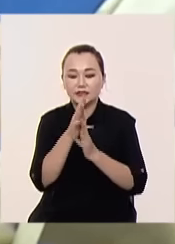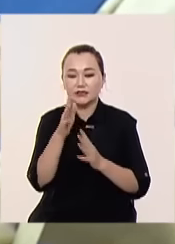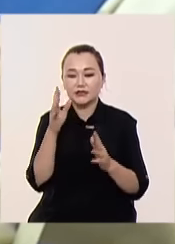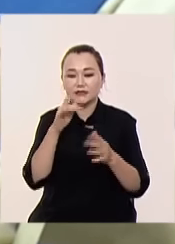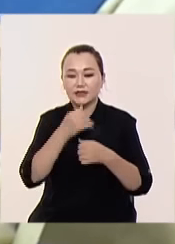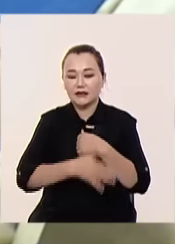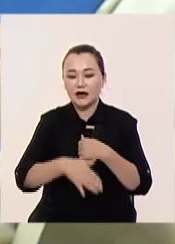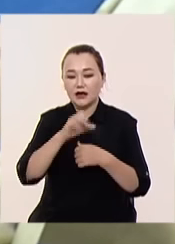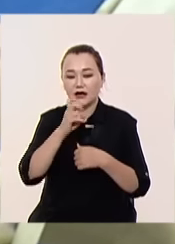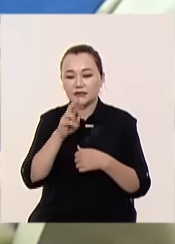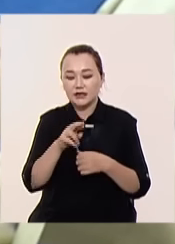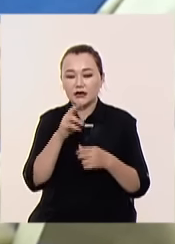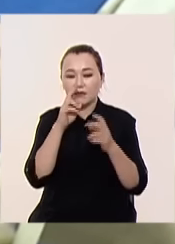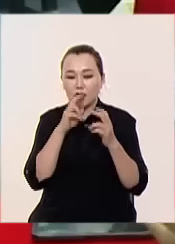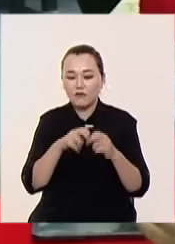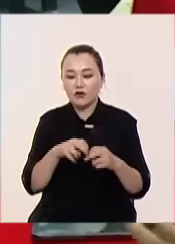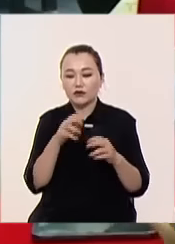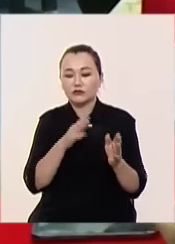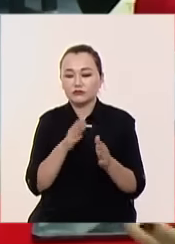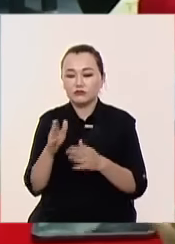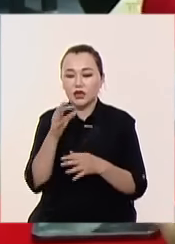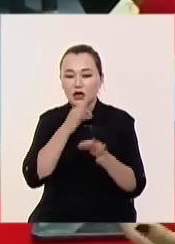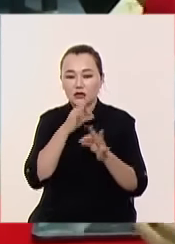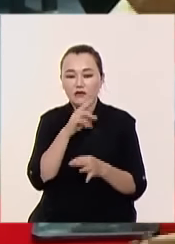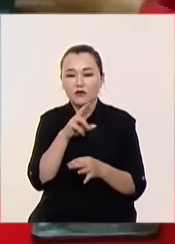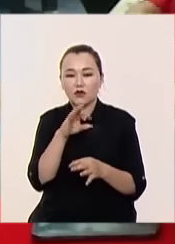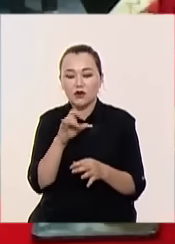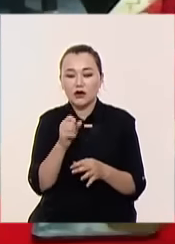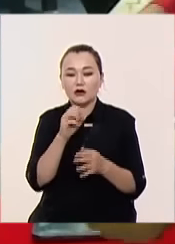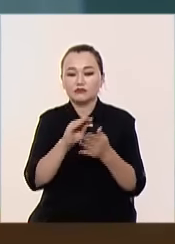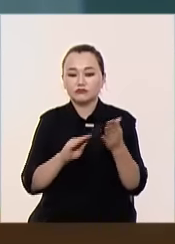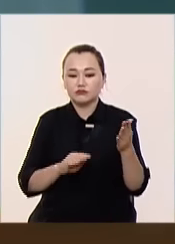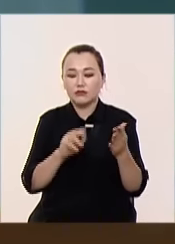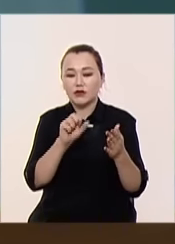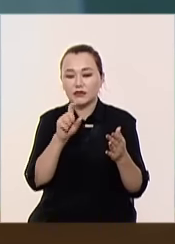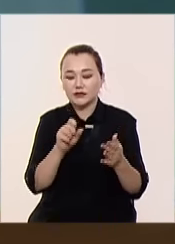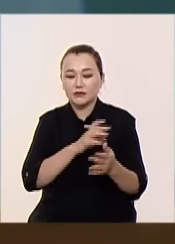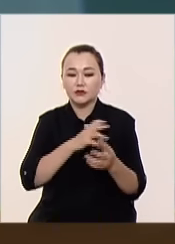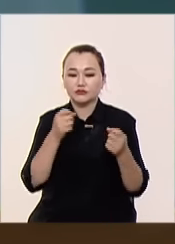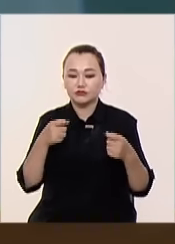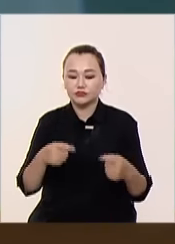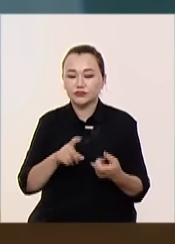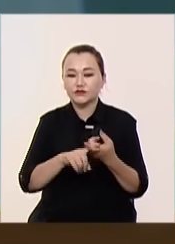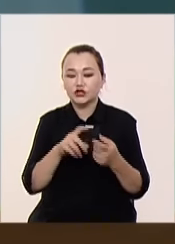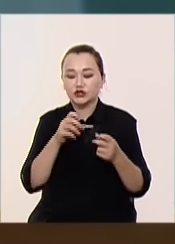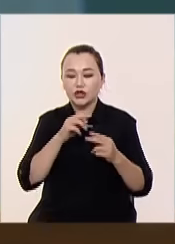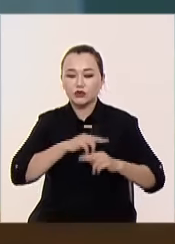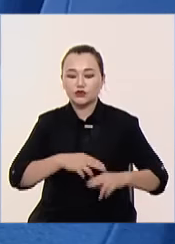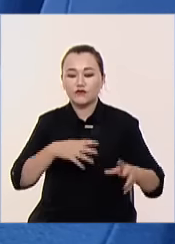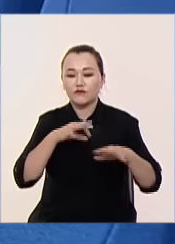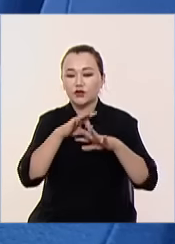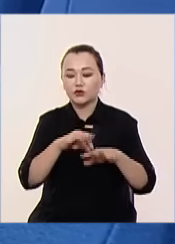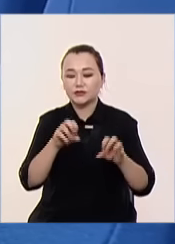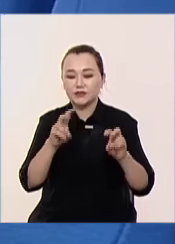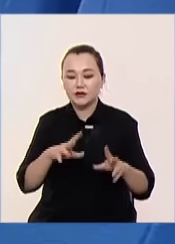Центральной Азии. Проведен скрининг лекарственной флоры и составлена база данных. На сегодня отечественные ботаники сотрудничают с ведущими специалистами